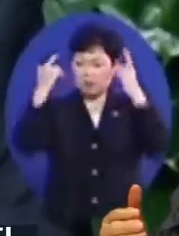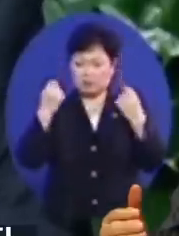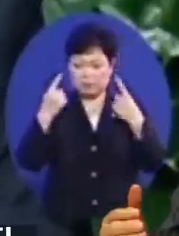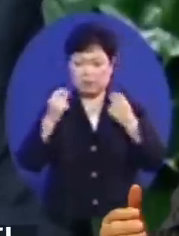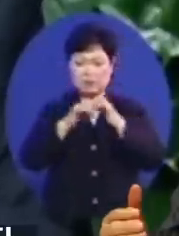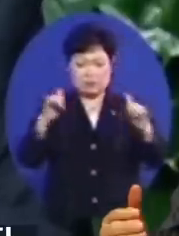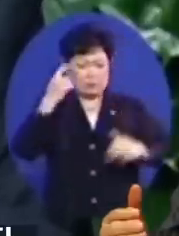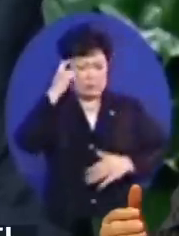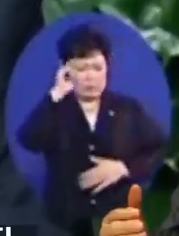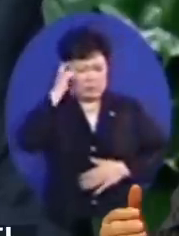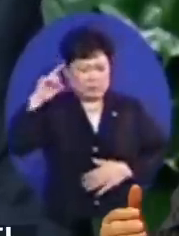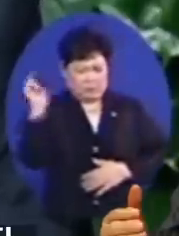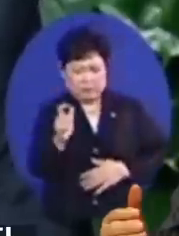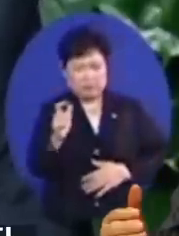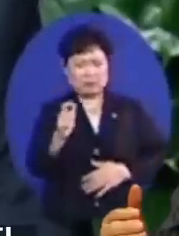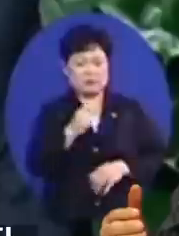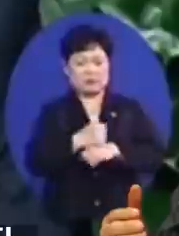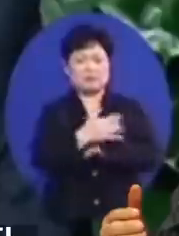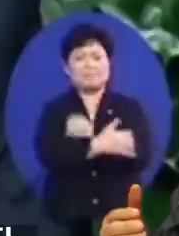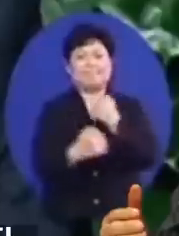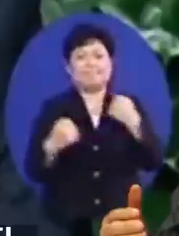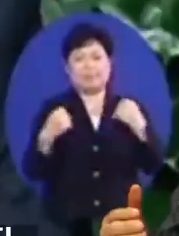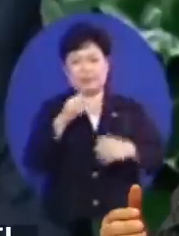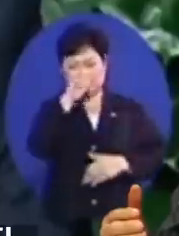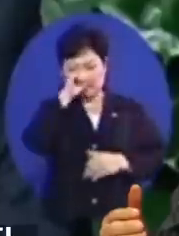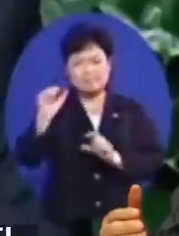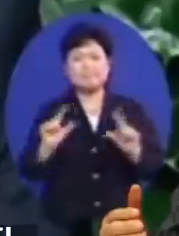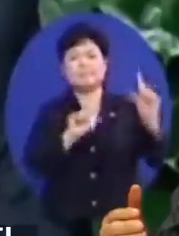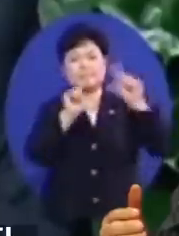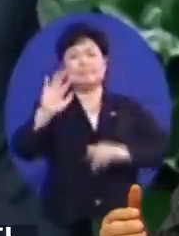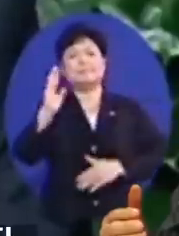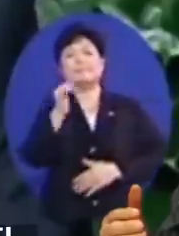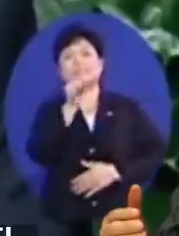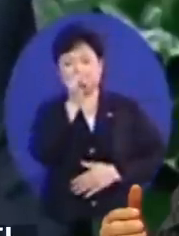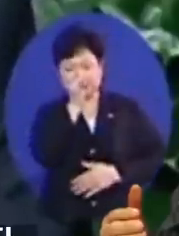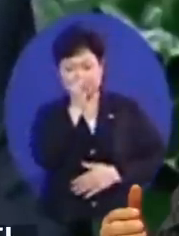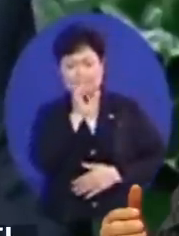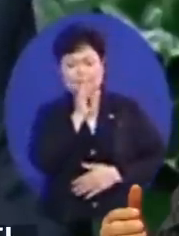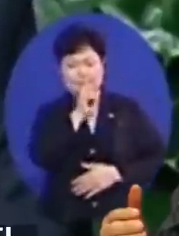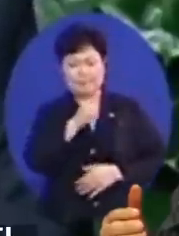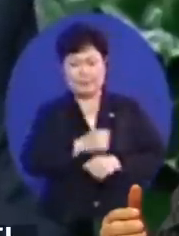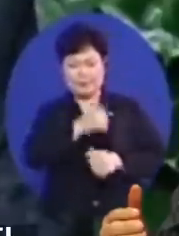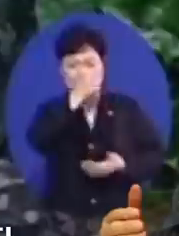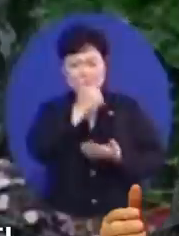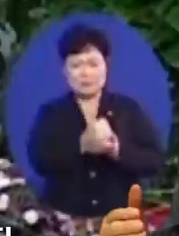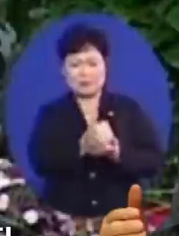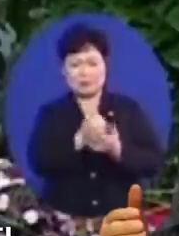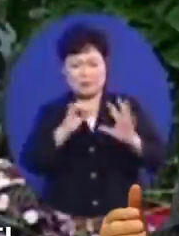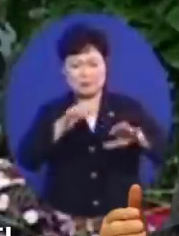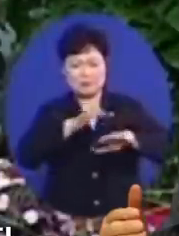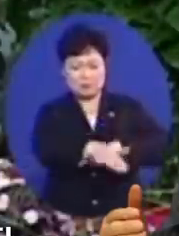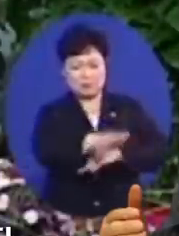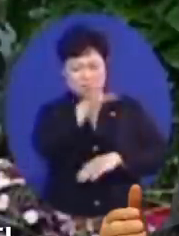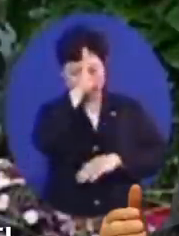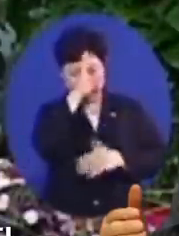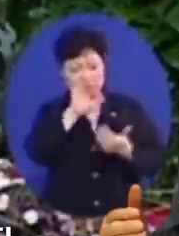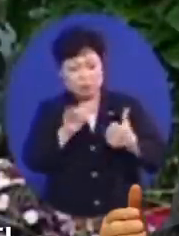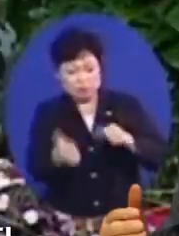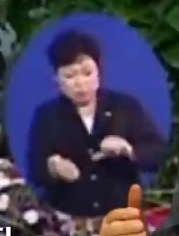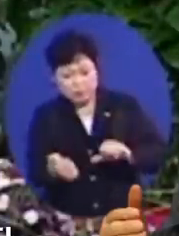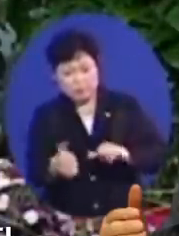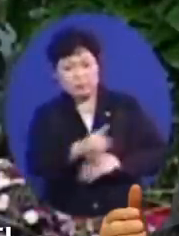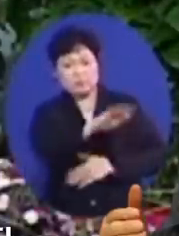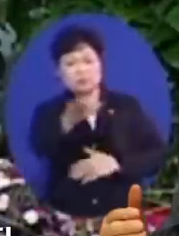생각의 뿌리가 튼튼해야 건강하고 좋은 삶을 살아갈 수 있다는 것입니다. 죄와 세속과 병과 저주와 죽음도